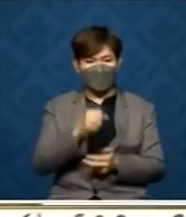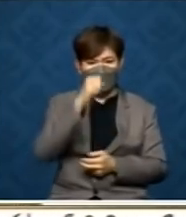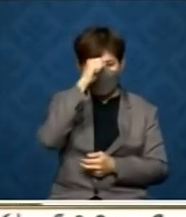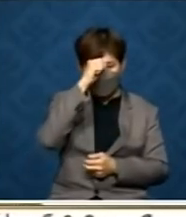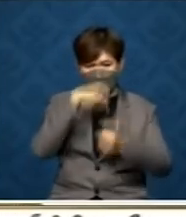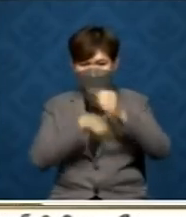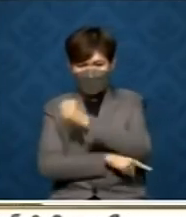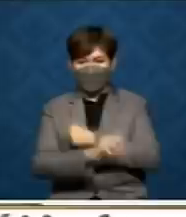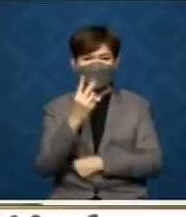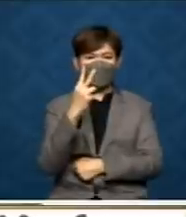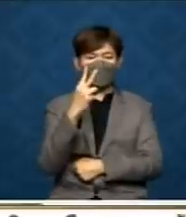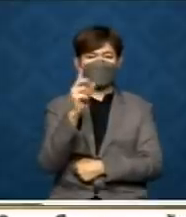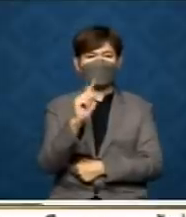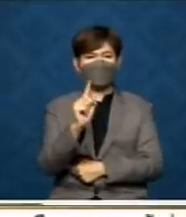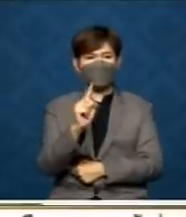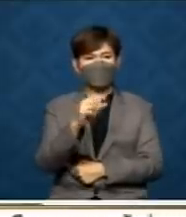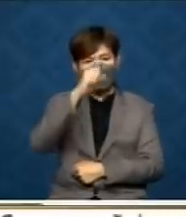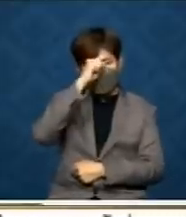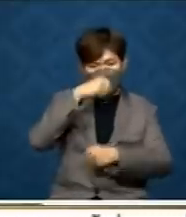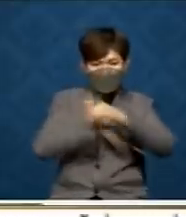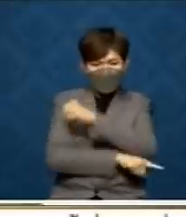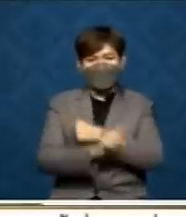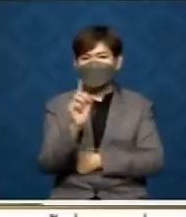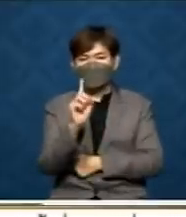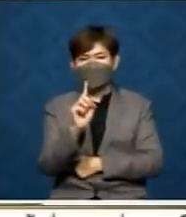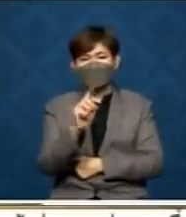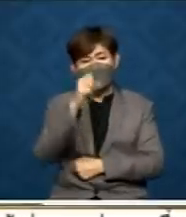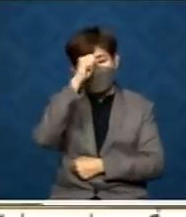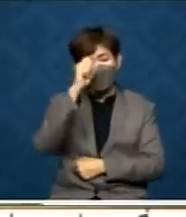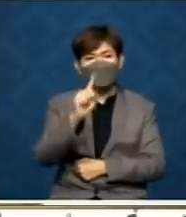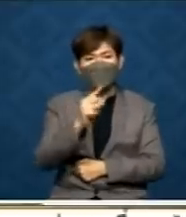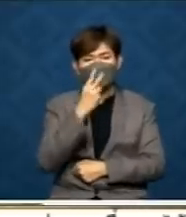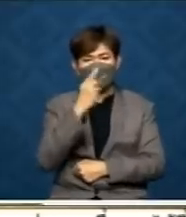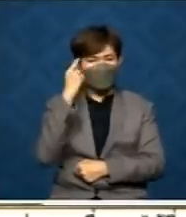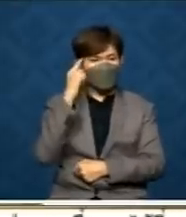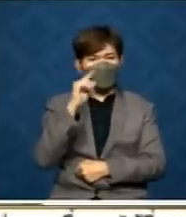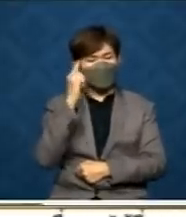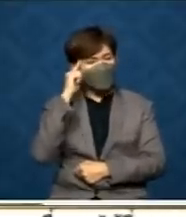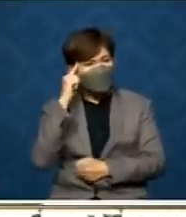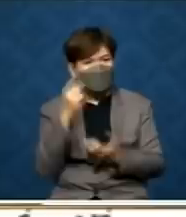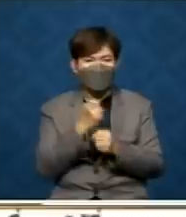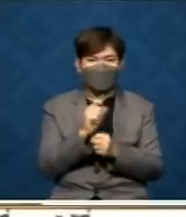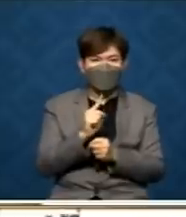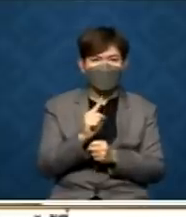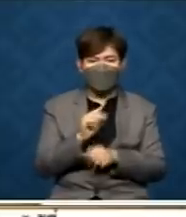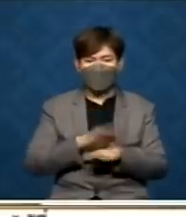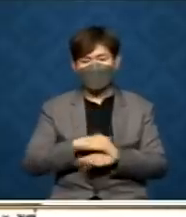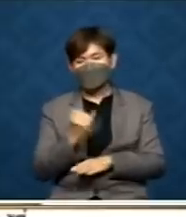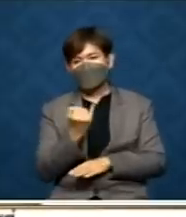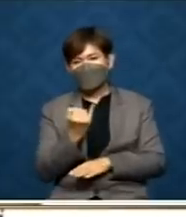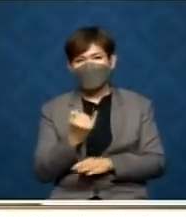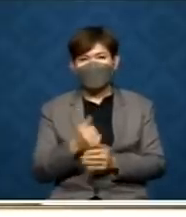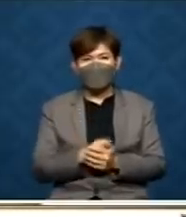คงจะไม่งอกโอมหมู้คือไงดูไม่ออกบอกไม่เป็นว่าเขามึงไม่ถึง